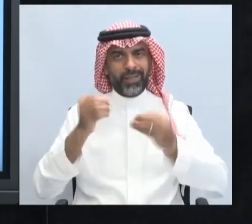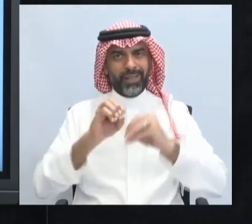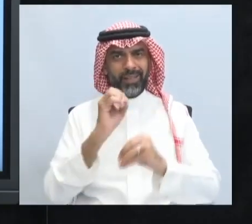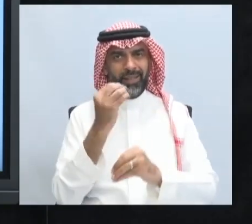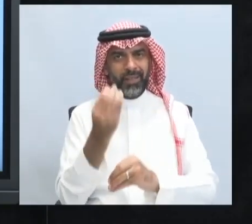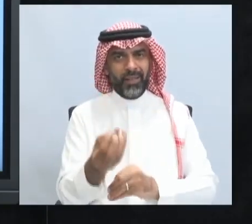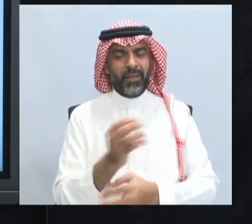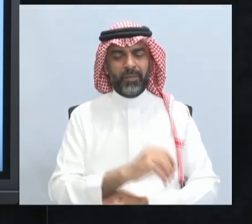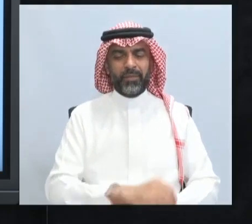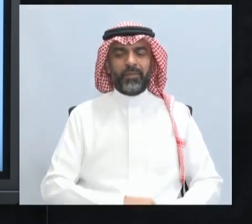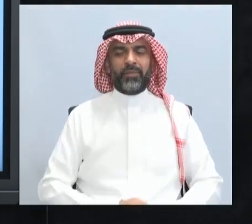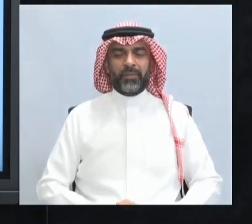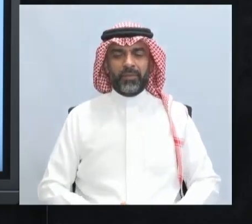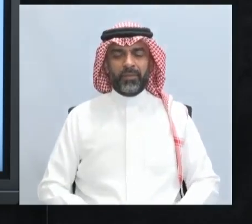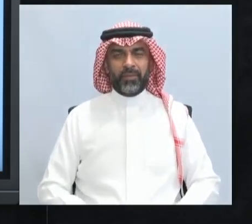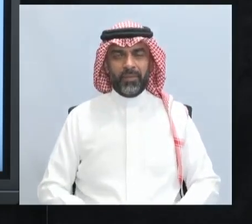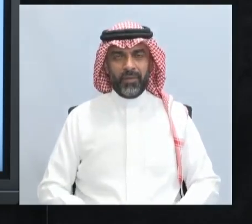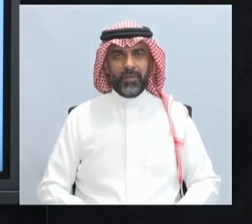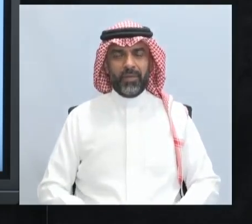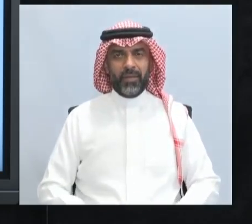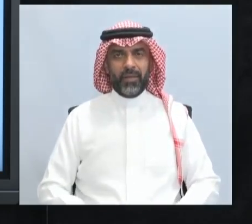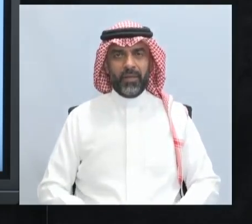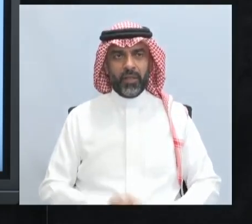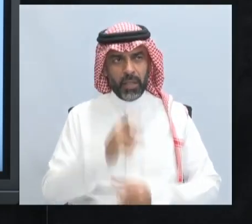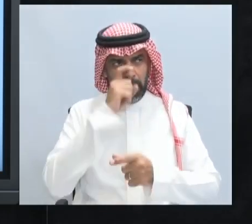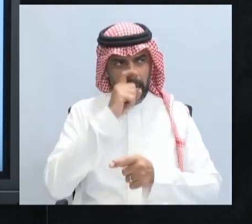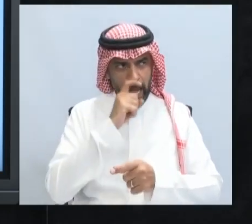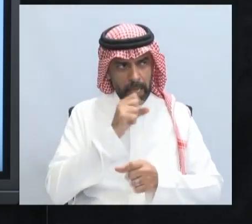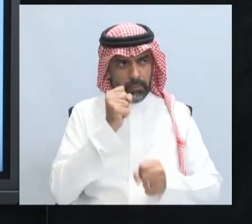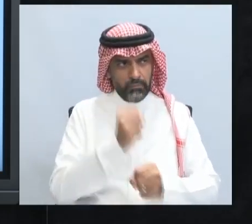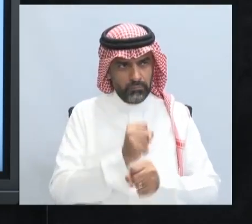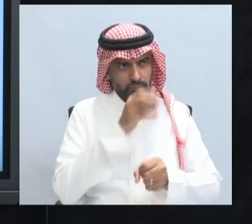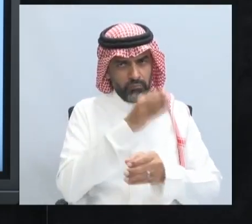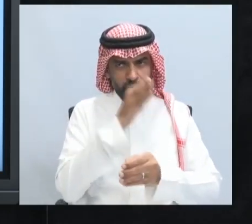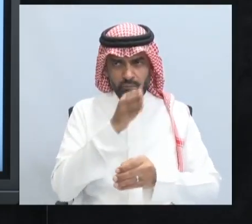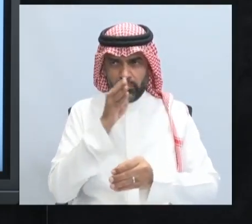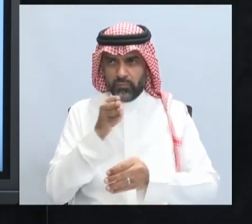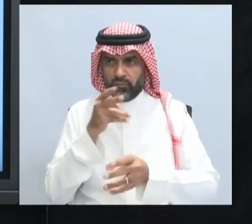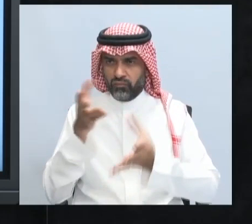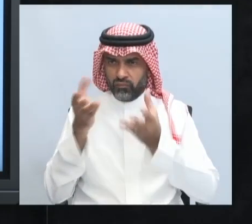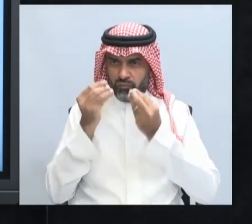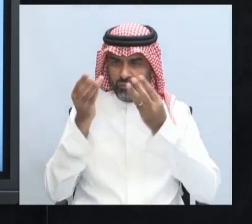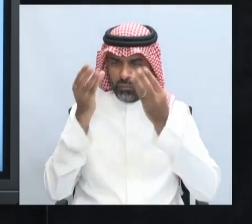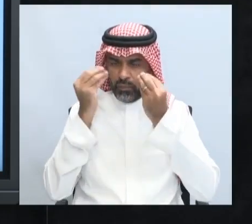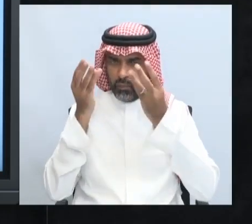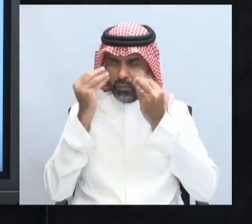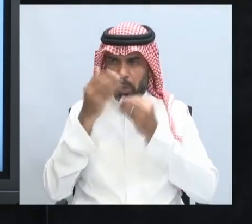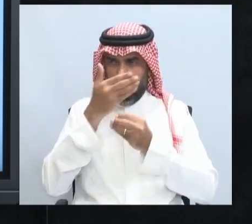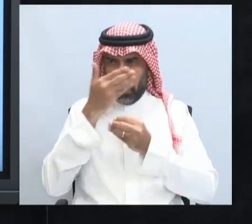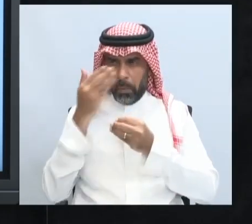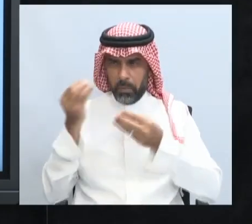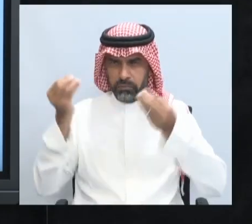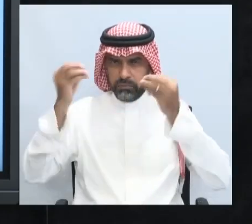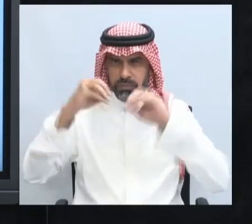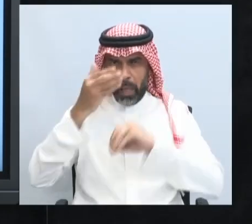والمهارات لن تكون بيوم وليله تتغير هي تراكمات من السنوات من الخبره من العمل بعد ذلك تكونت